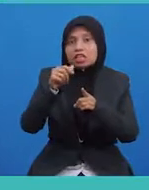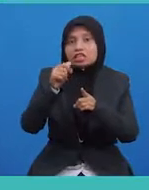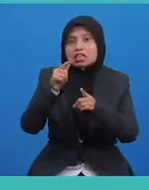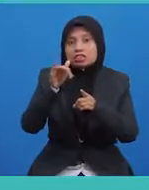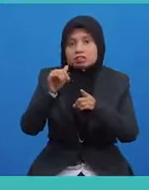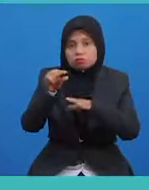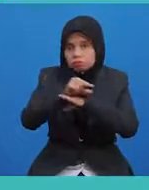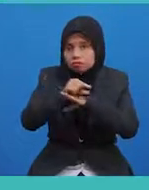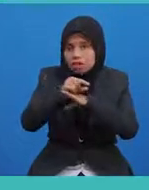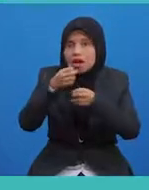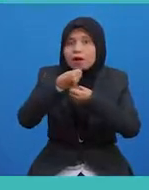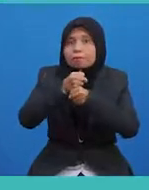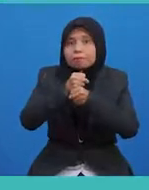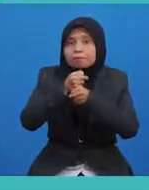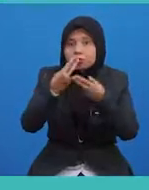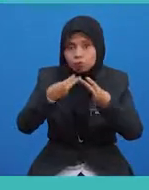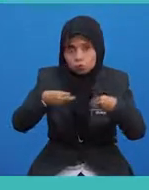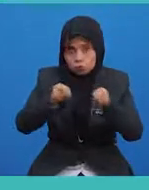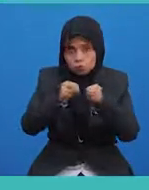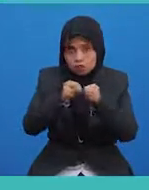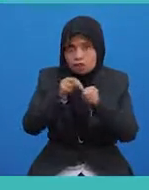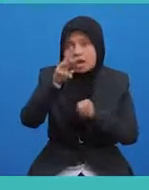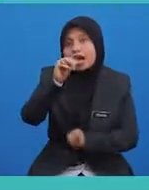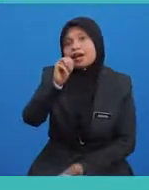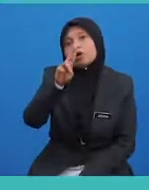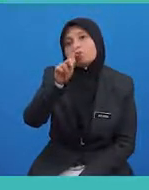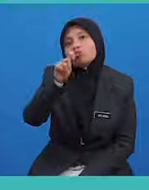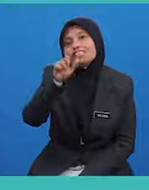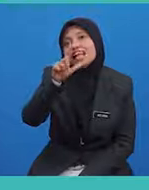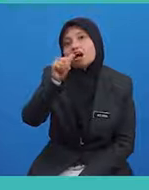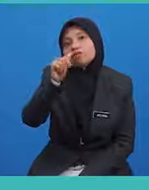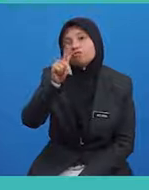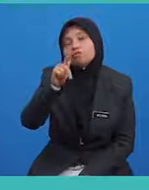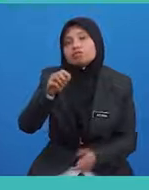ialah dalam bentuk nilai mutlak atau ribu hektar.